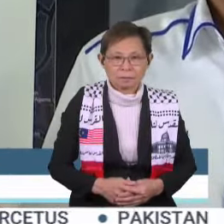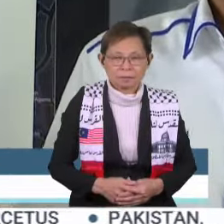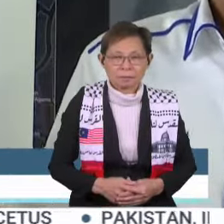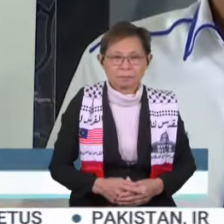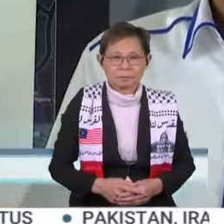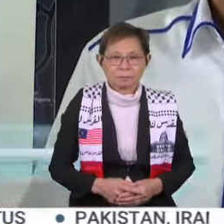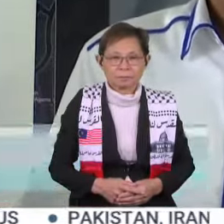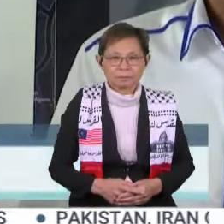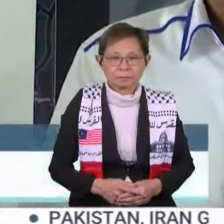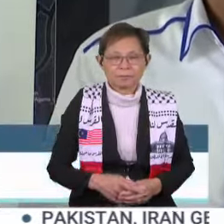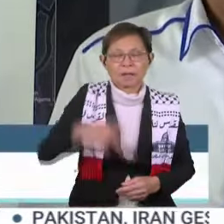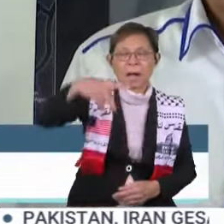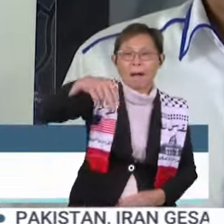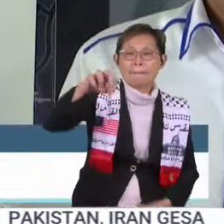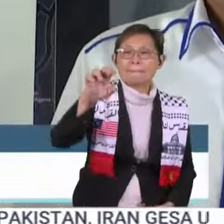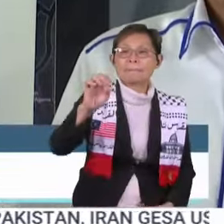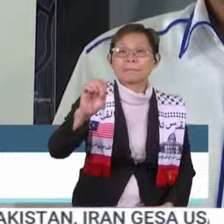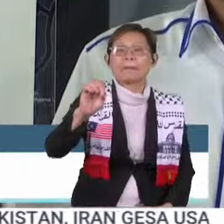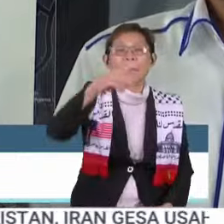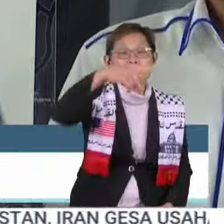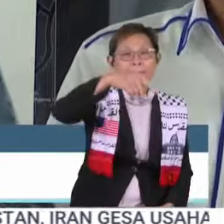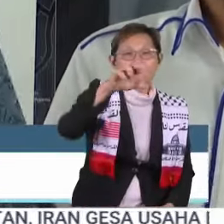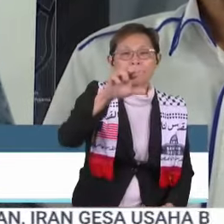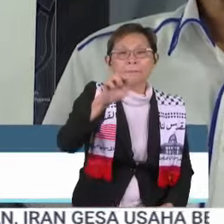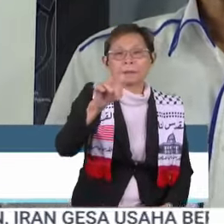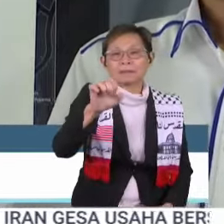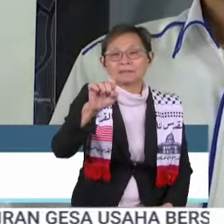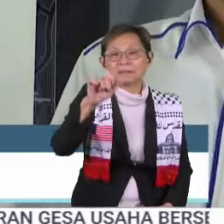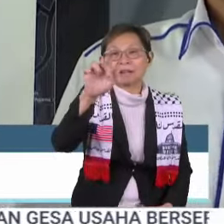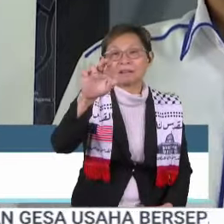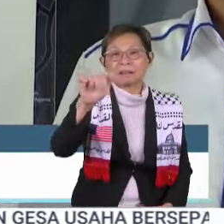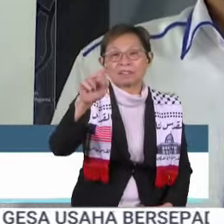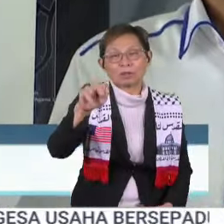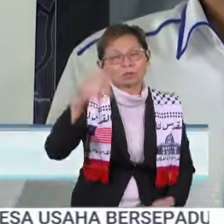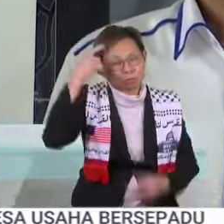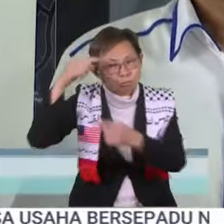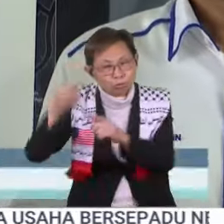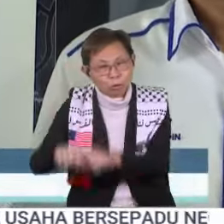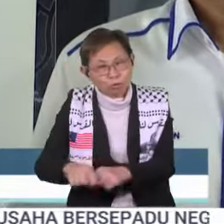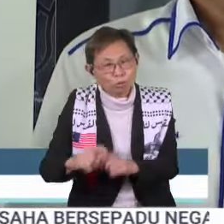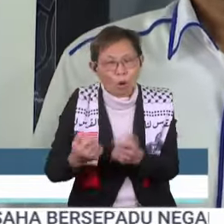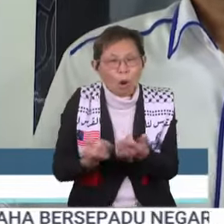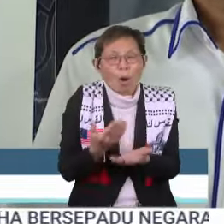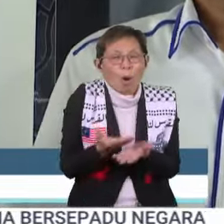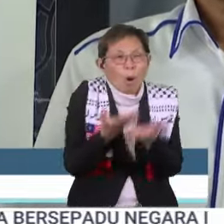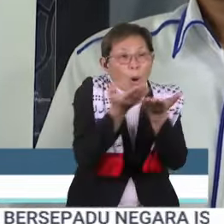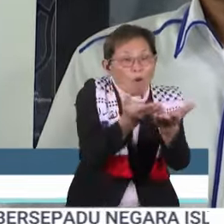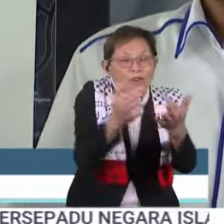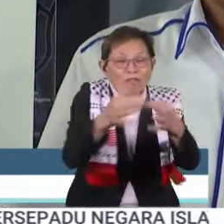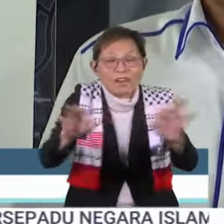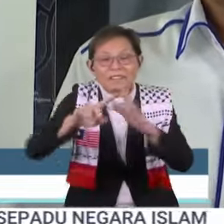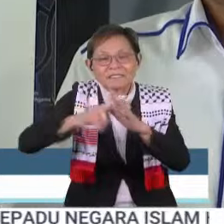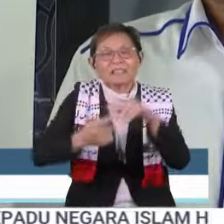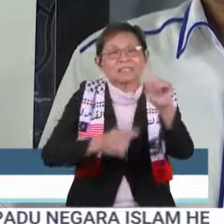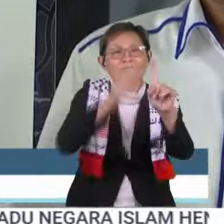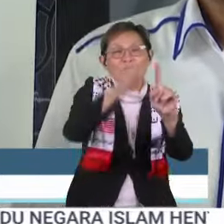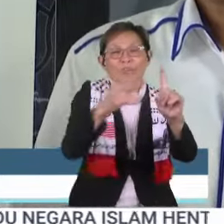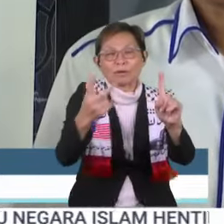Prasarana telah pun bersetuju untuk menawarkan perkhidmatan percuma kepada golongan OKU bermula 1 Februari.